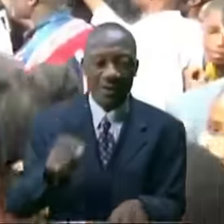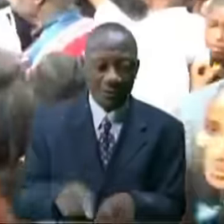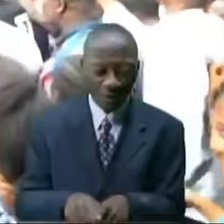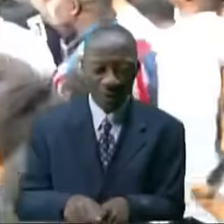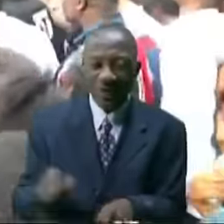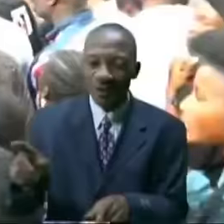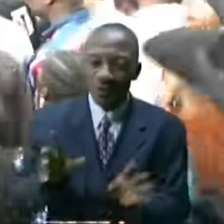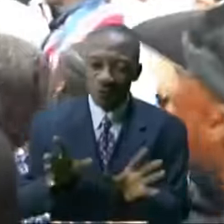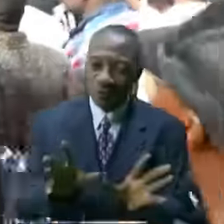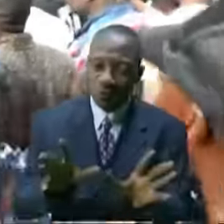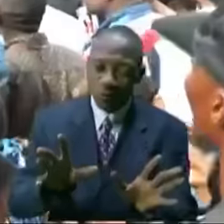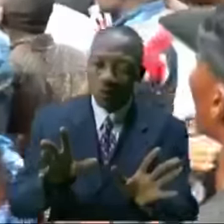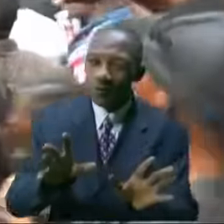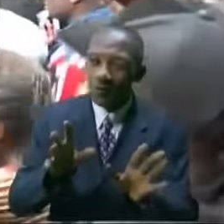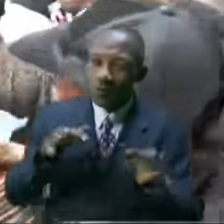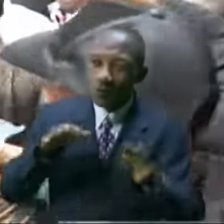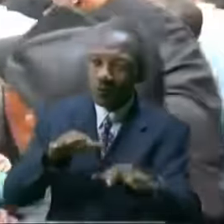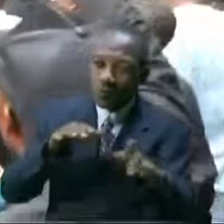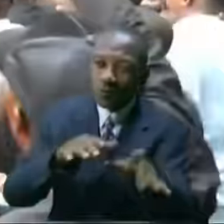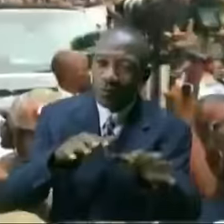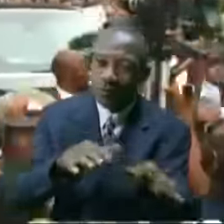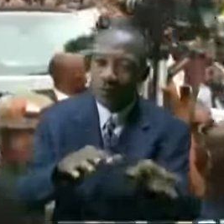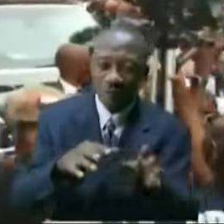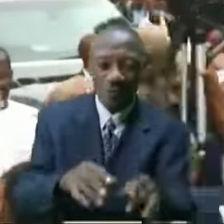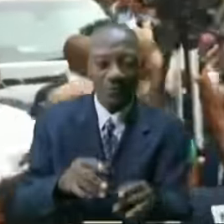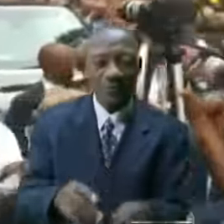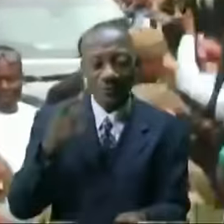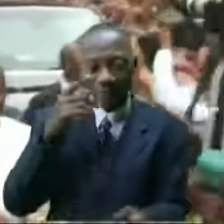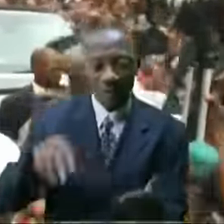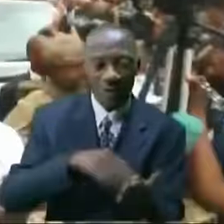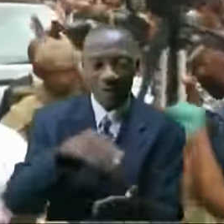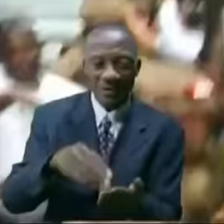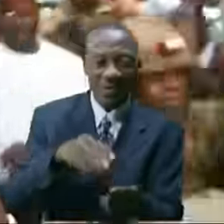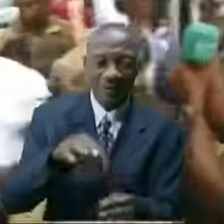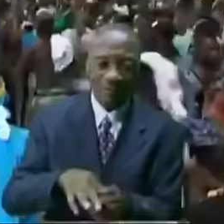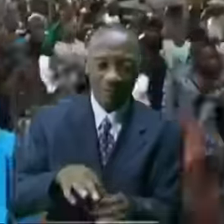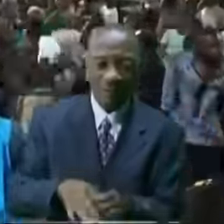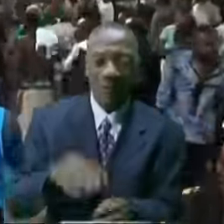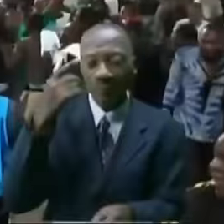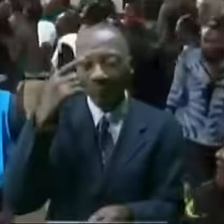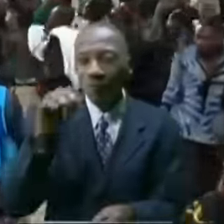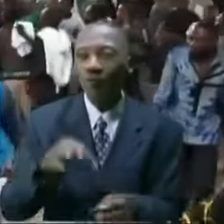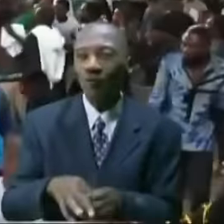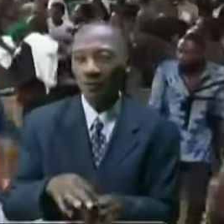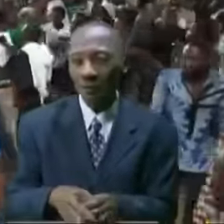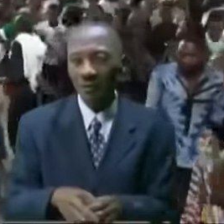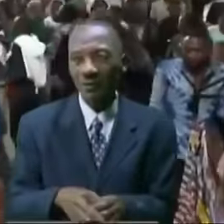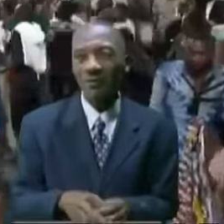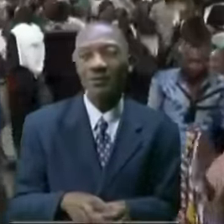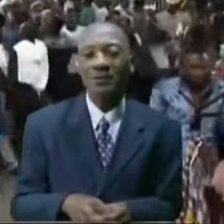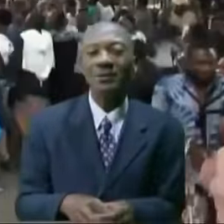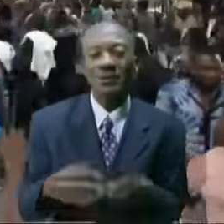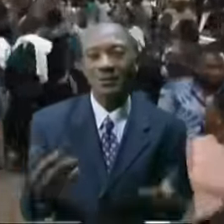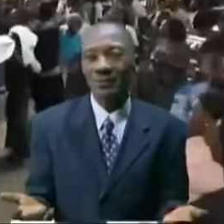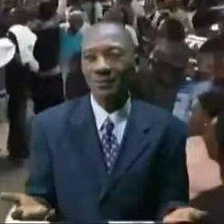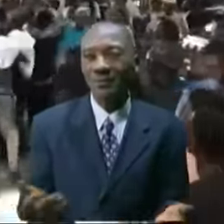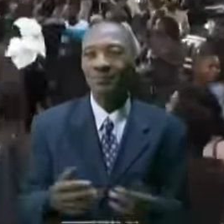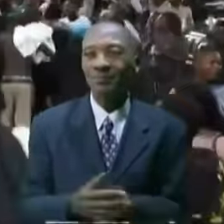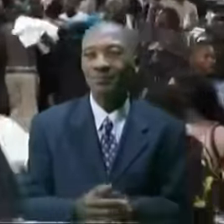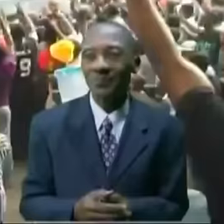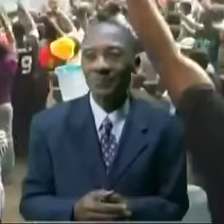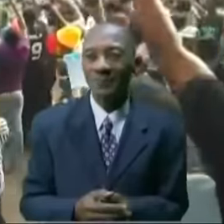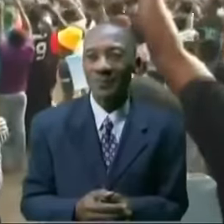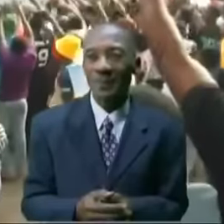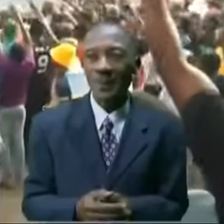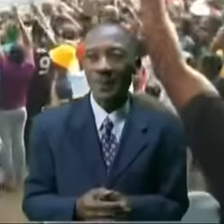meetings. Ils ont aussi fait le déplacement de centre de vote pour concrétiser leurs intentions de lui offrir un second mandat.